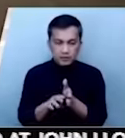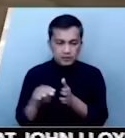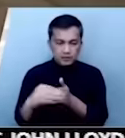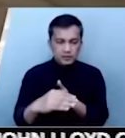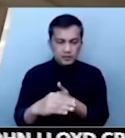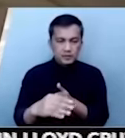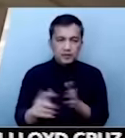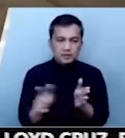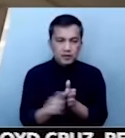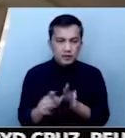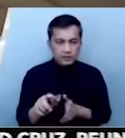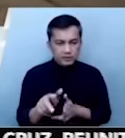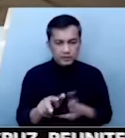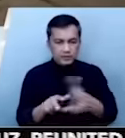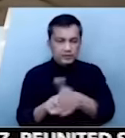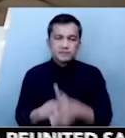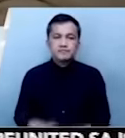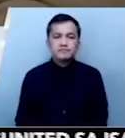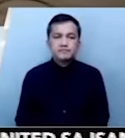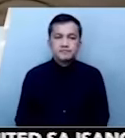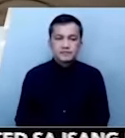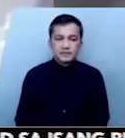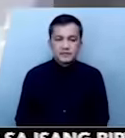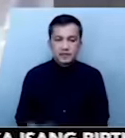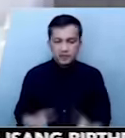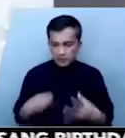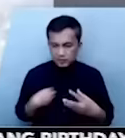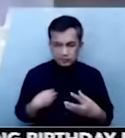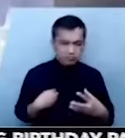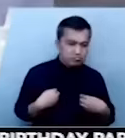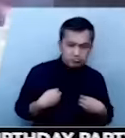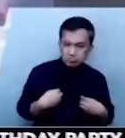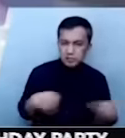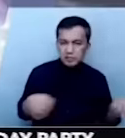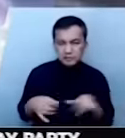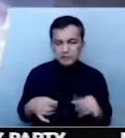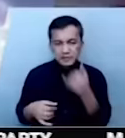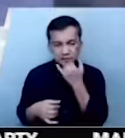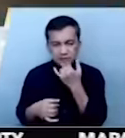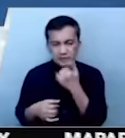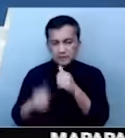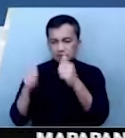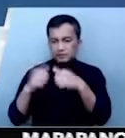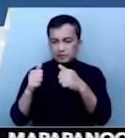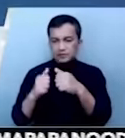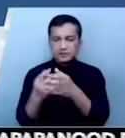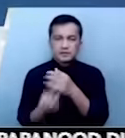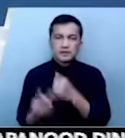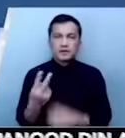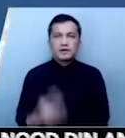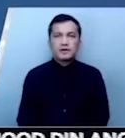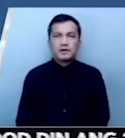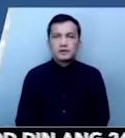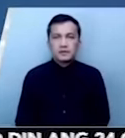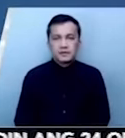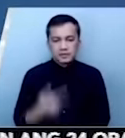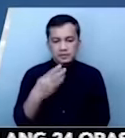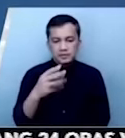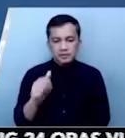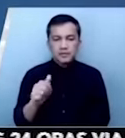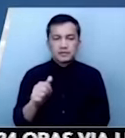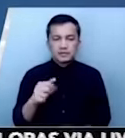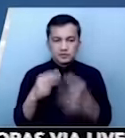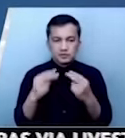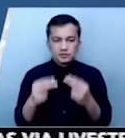mag-overtake. Aminado ang parehong panig sa kanilang pagkakamali, kaya nag-areglo na lang ang dalawa. Para sa GMA Integrated News,